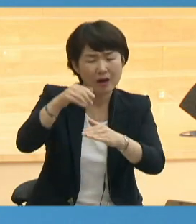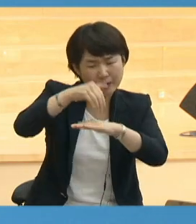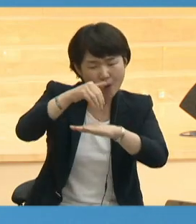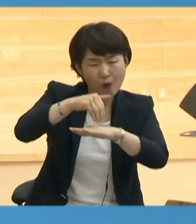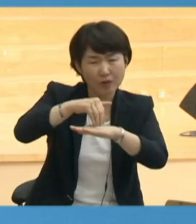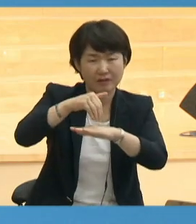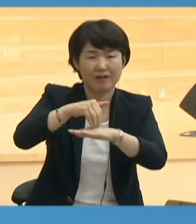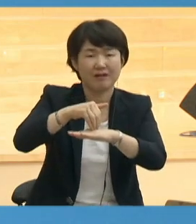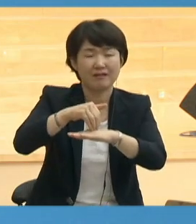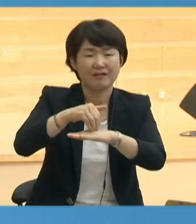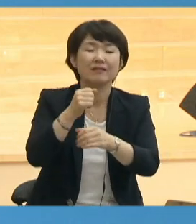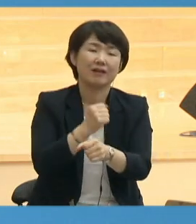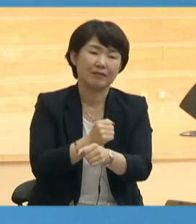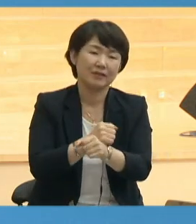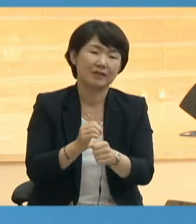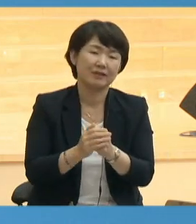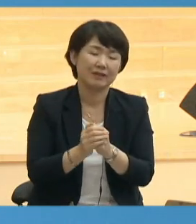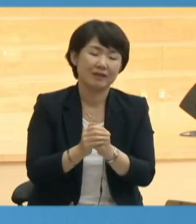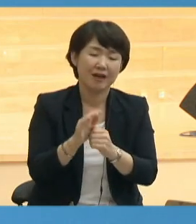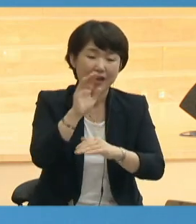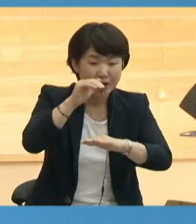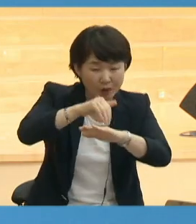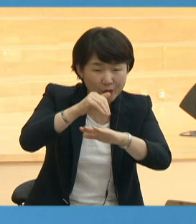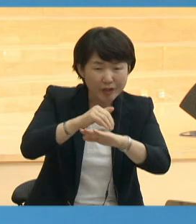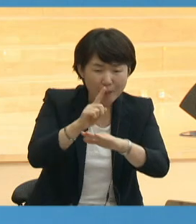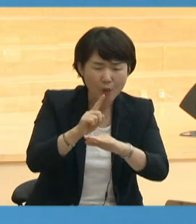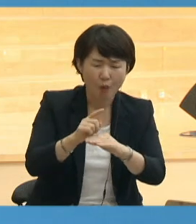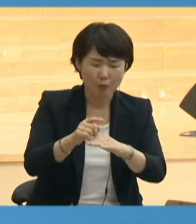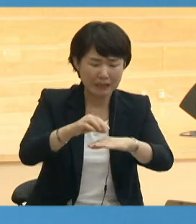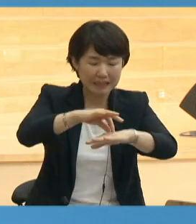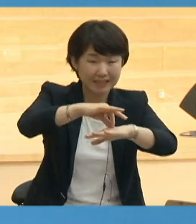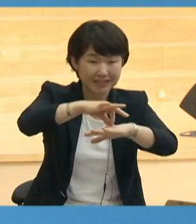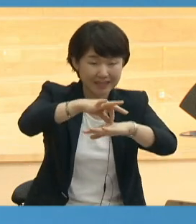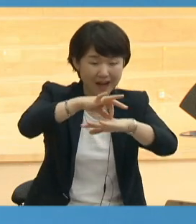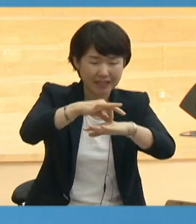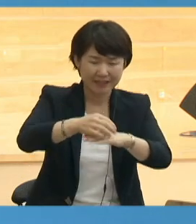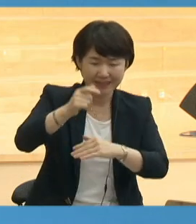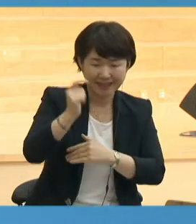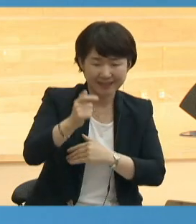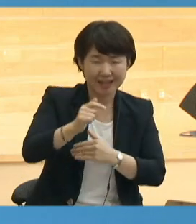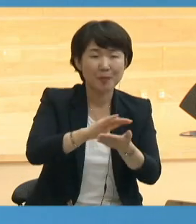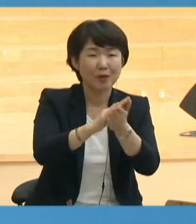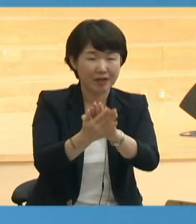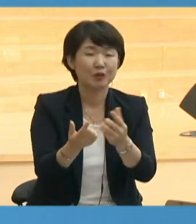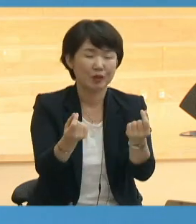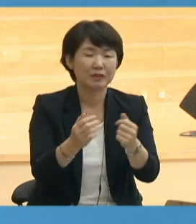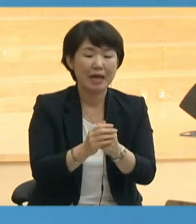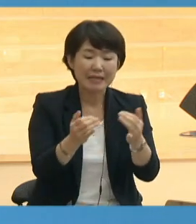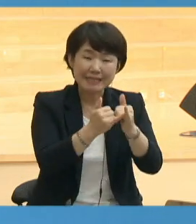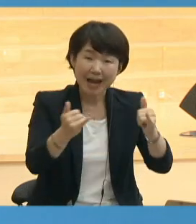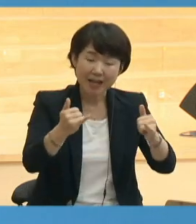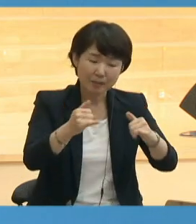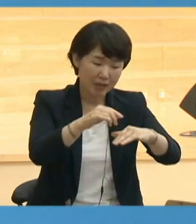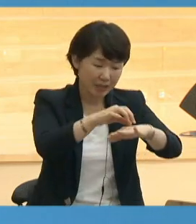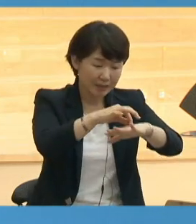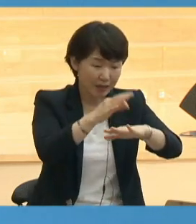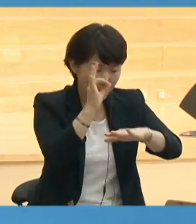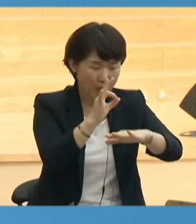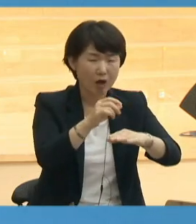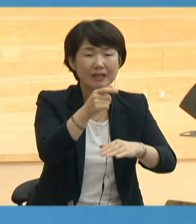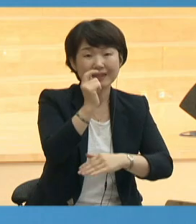연단 마치 굳은 소리 비키는 것처럼 사람에게는 굳은살이 있습니다마는